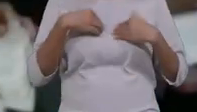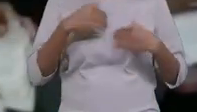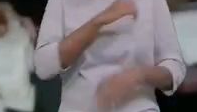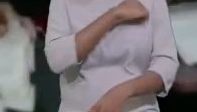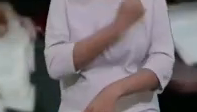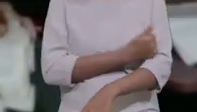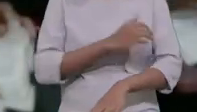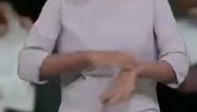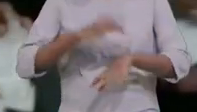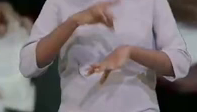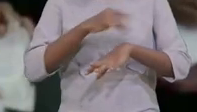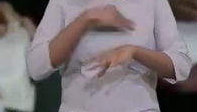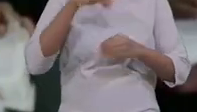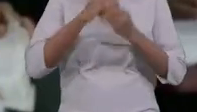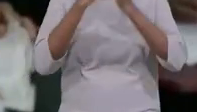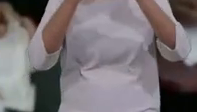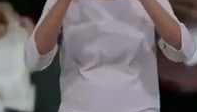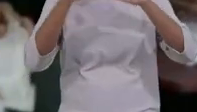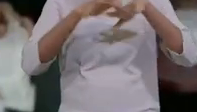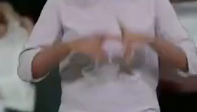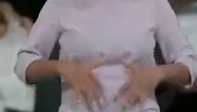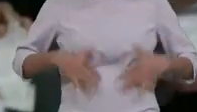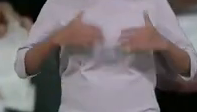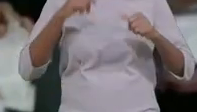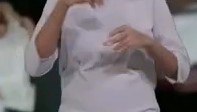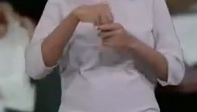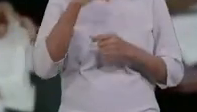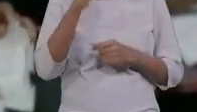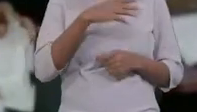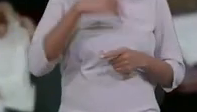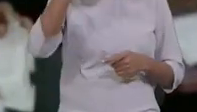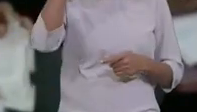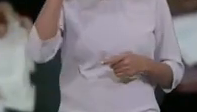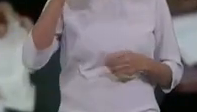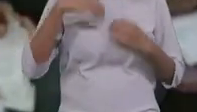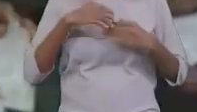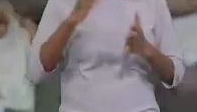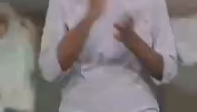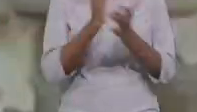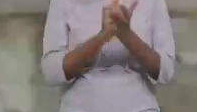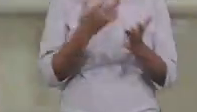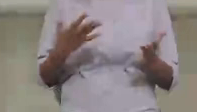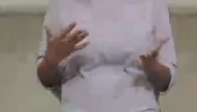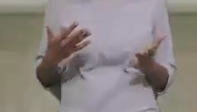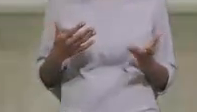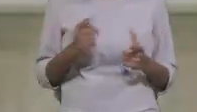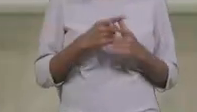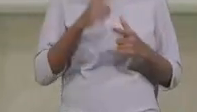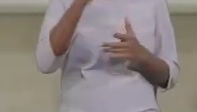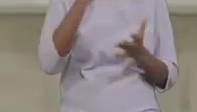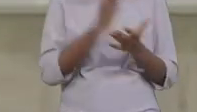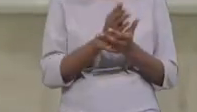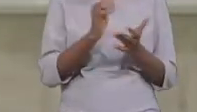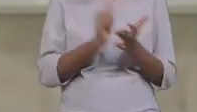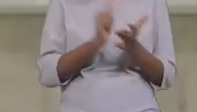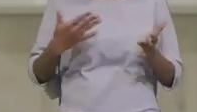celui qui a toute l'autorité sur la terre et demeure en toi, parce que tu es commissionné.